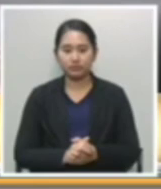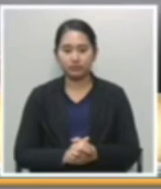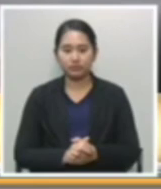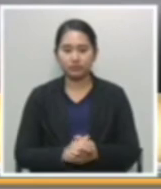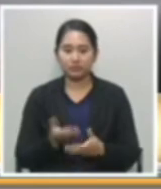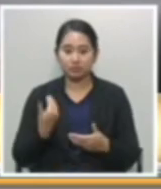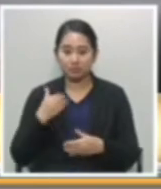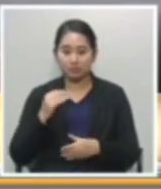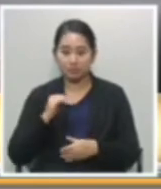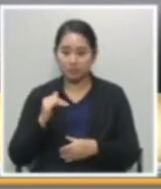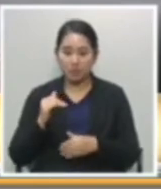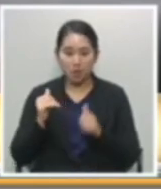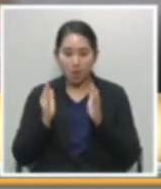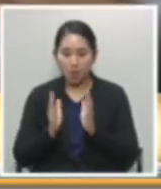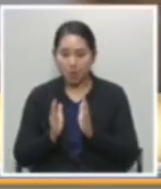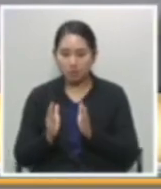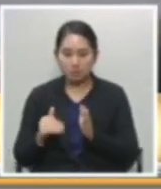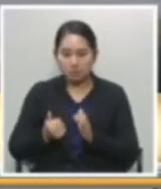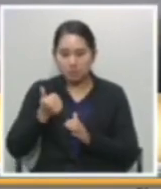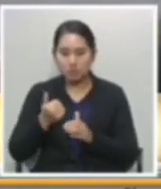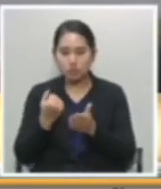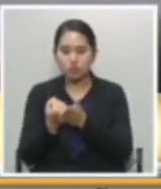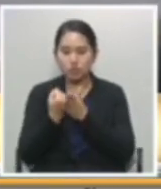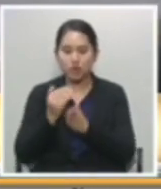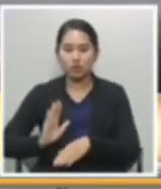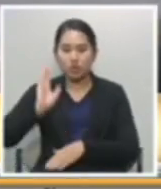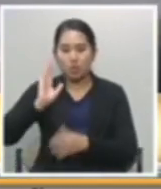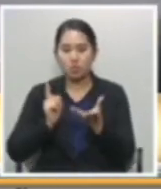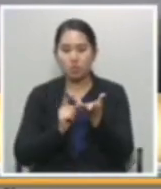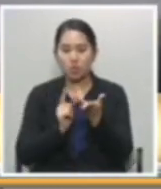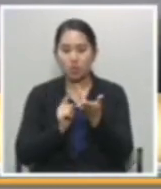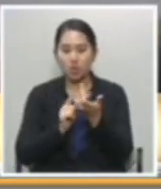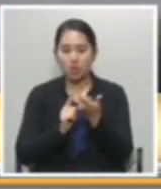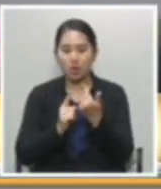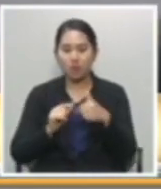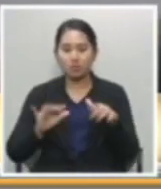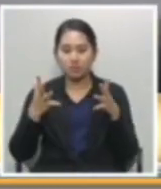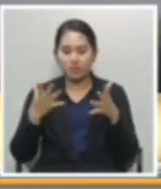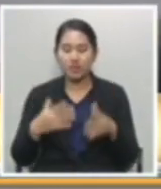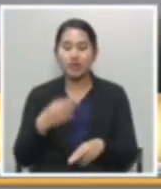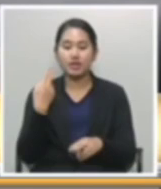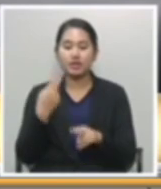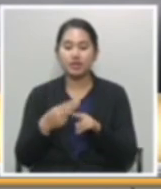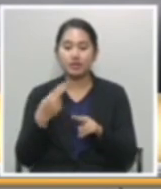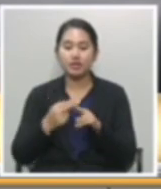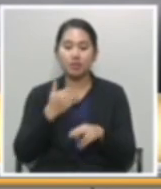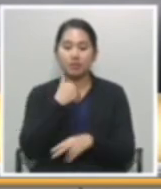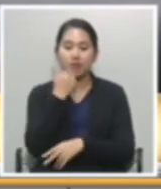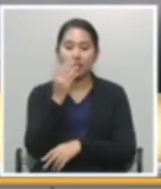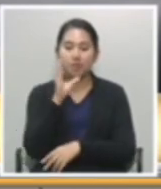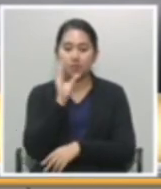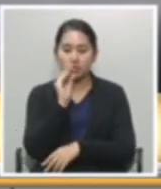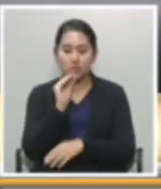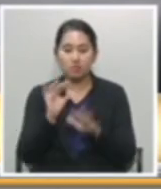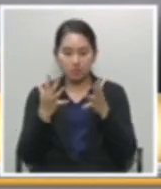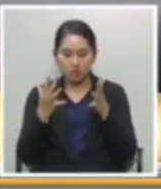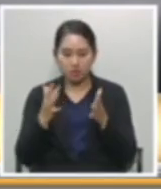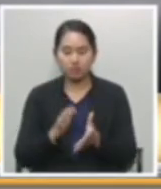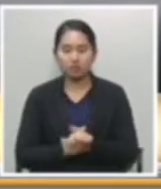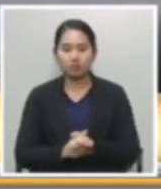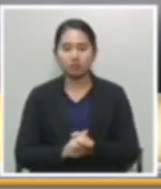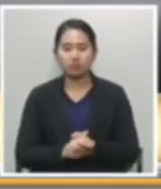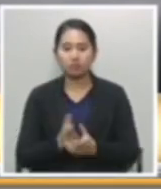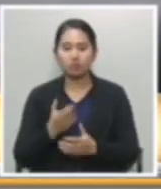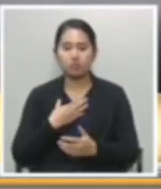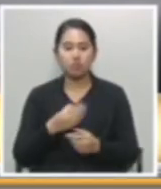กมือให้ด้วยก็ไม่รู้นะครับเพราะท่านไม่นับท่านไม่ตรวจสอบท่านไม่ขานชื่อเพราะฉะนั้นผมก็ส่งไปผู้ตร